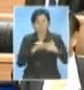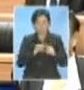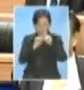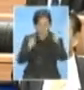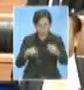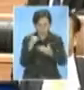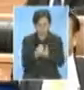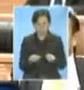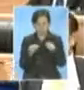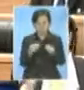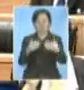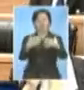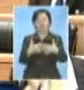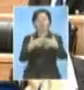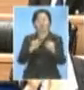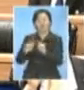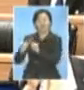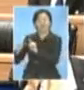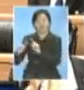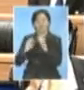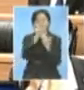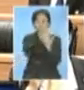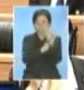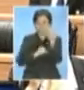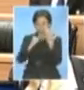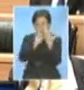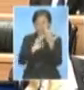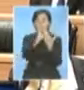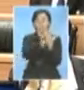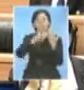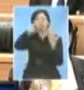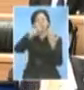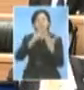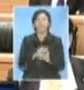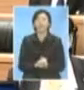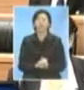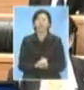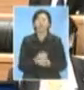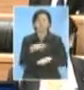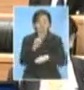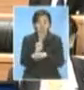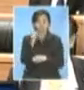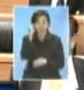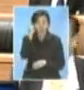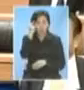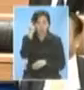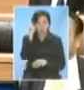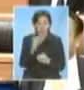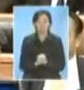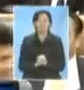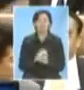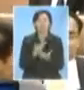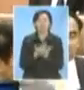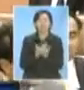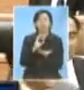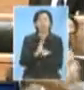ตโรงงานต่างๆในทุกๆจังหวัดทุกๆพื้นที่ทั่วประเทศไทยแต่ท่านประธานทราบไหมครับว่างบประม